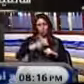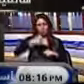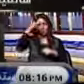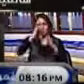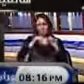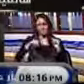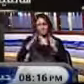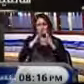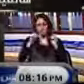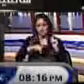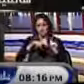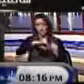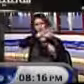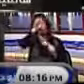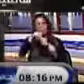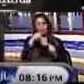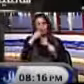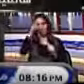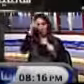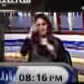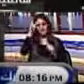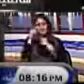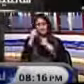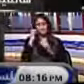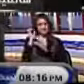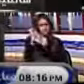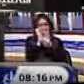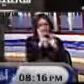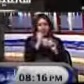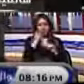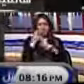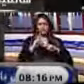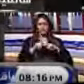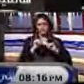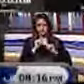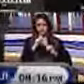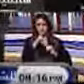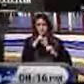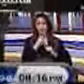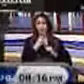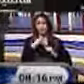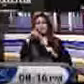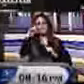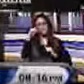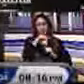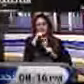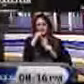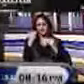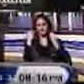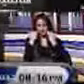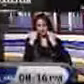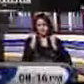مصر تناولته جميع وكالات الانباء. هذه السيده الملكومه اللي كانت بتبعت بعض الاشارات وبعض التعبيرات، وكان مبارك بيلوح